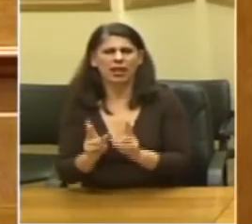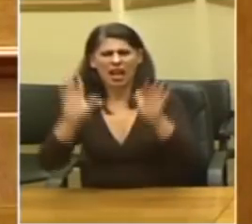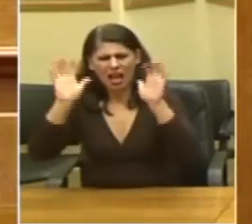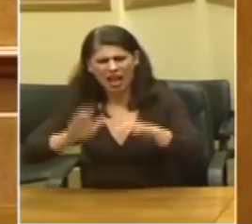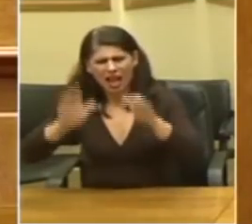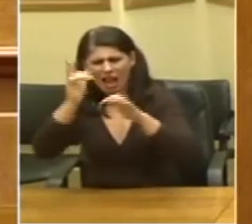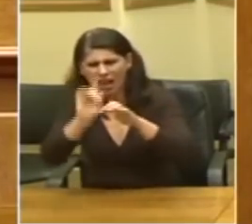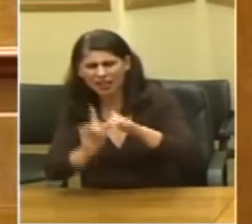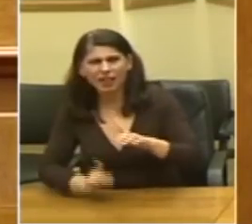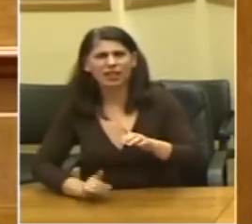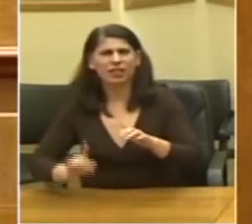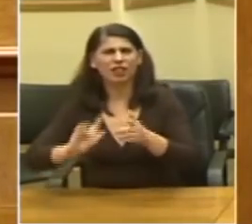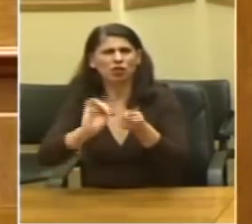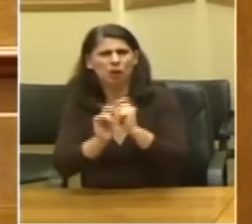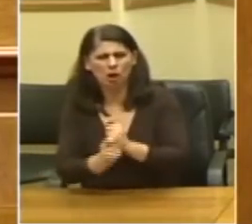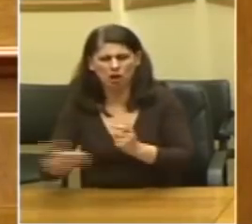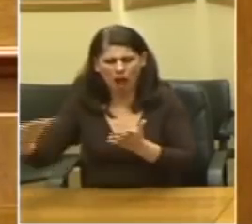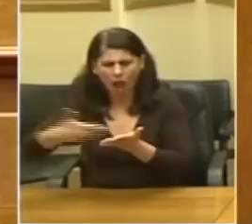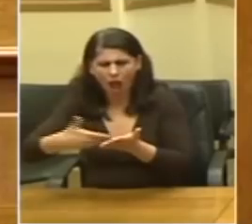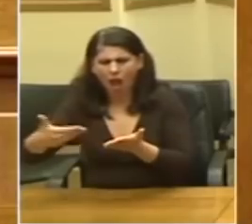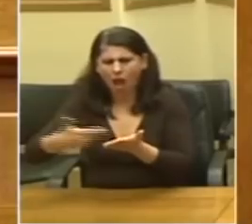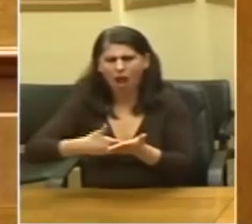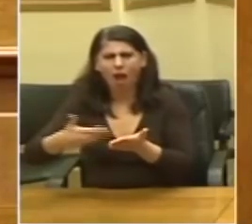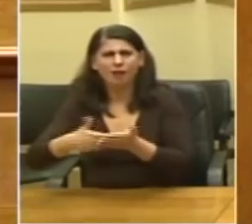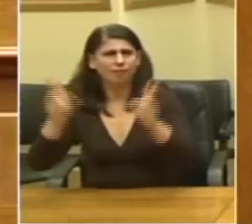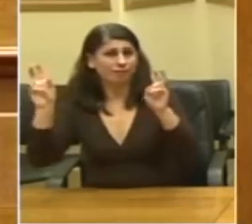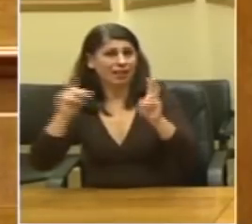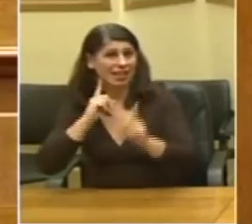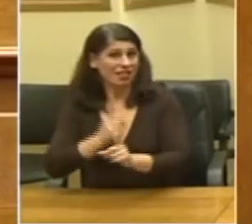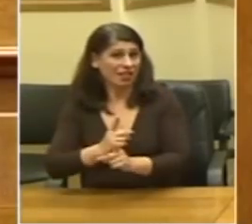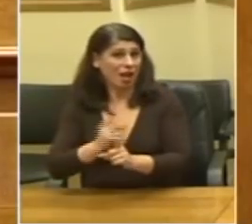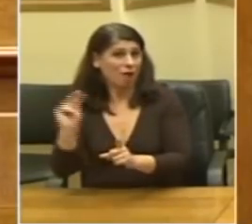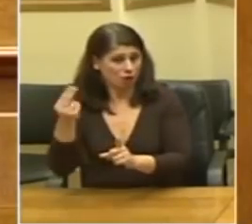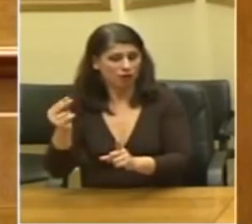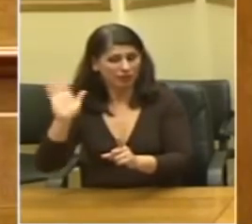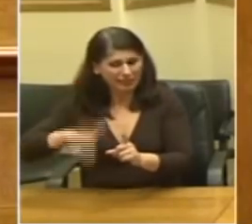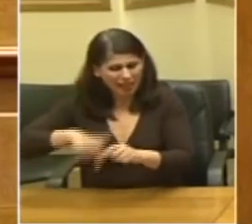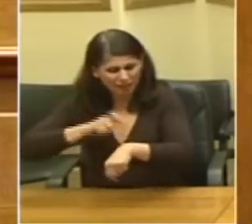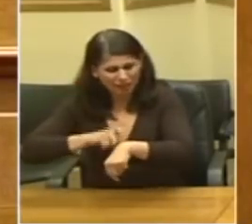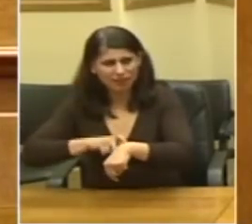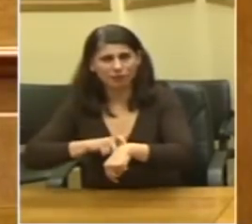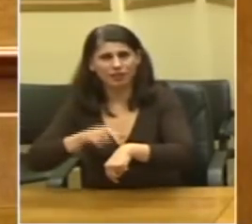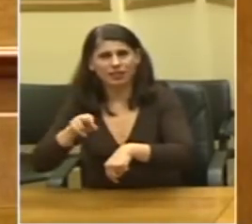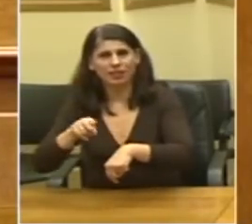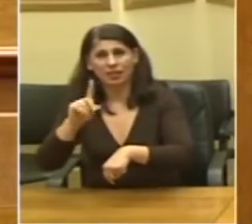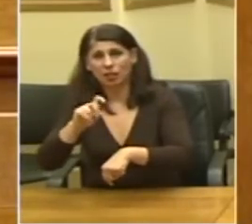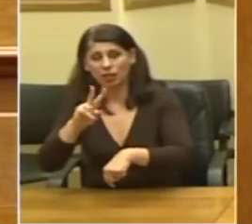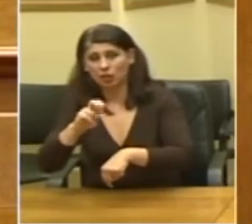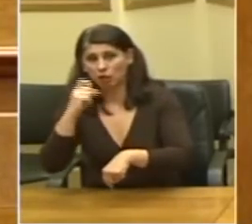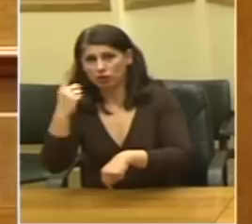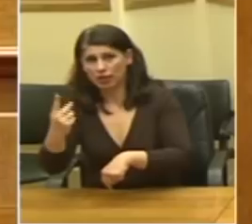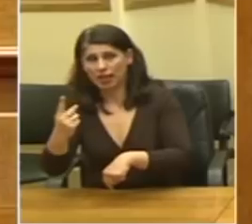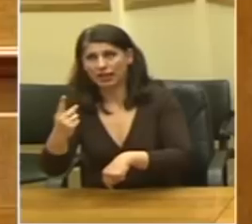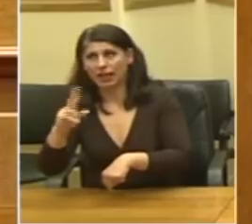μια πραγματική καταιγίδα τροπολογιών, ιδίως βουλευτικών, που ήρθε την τελευταία στιγμή, σχετικά με την